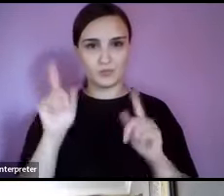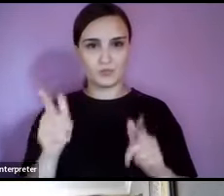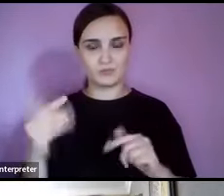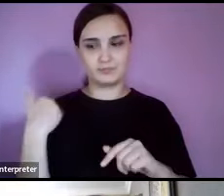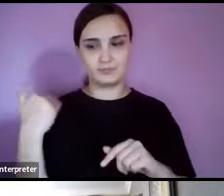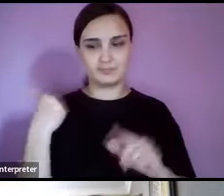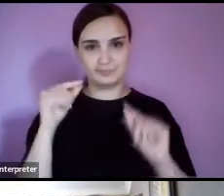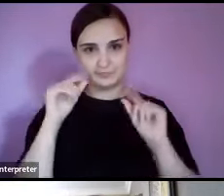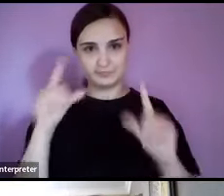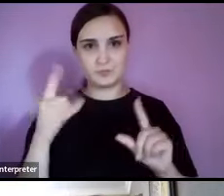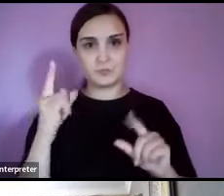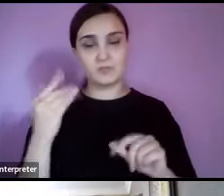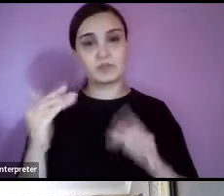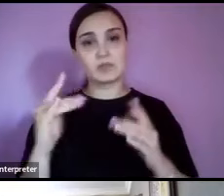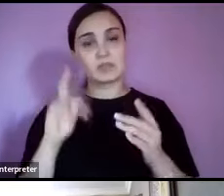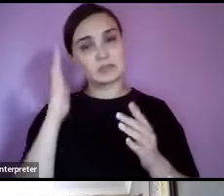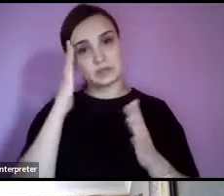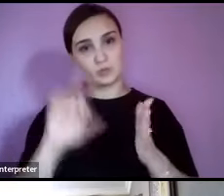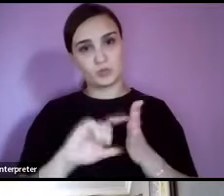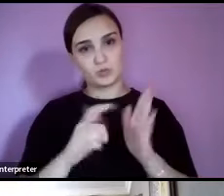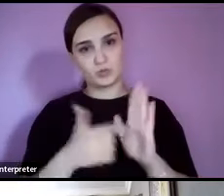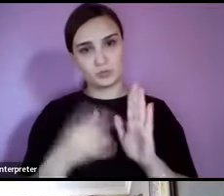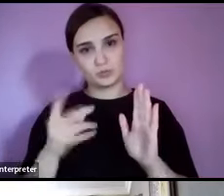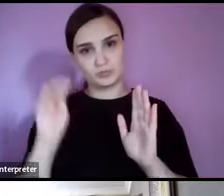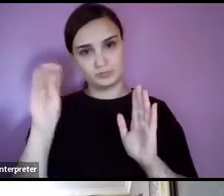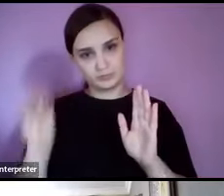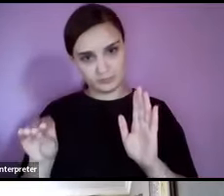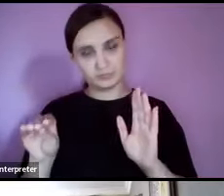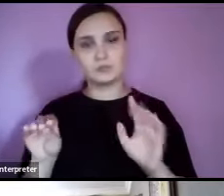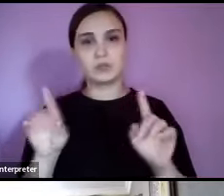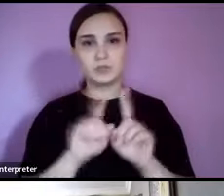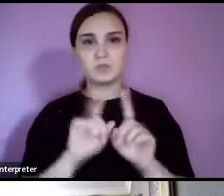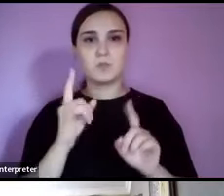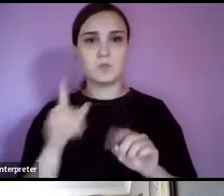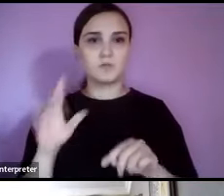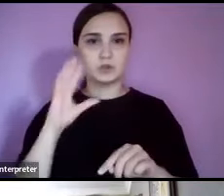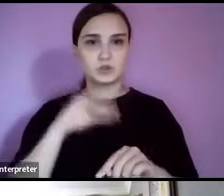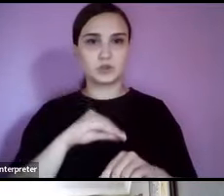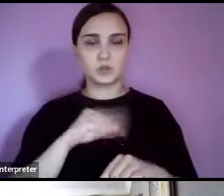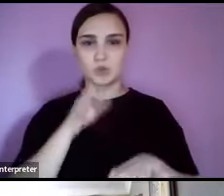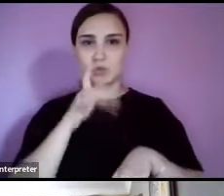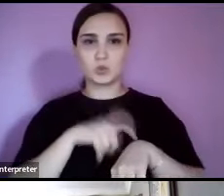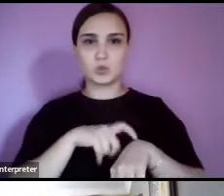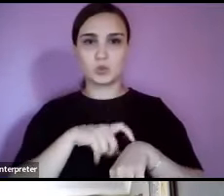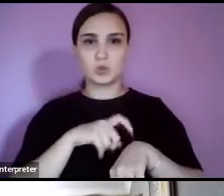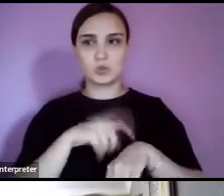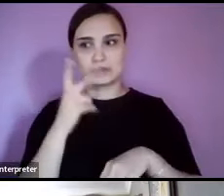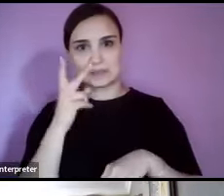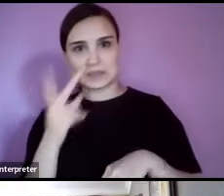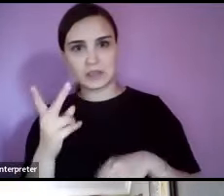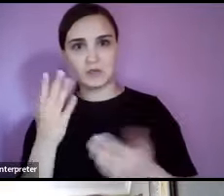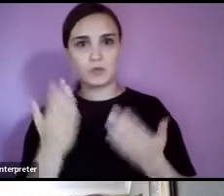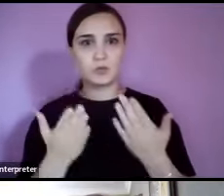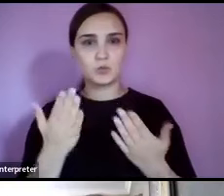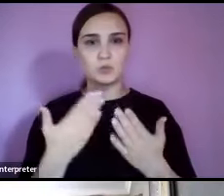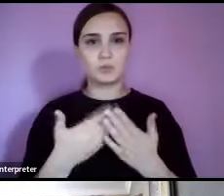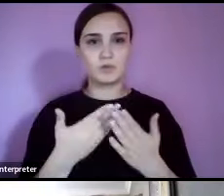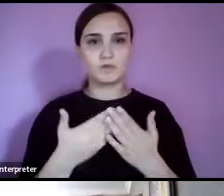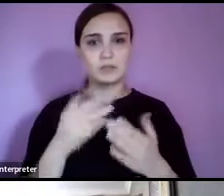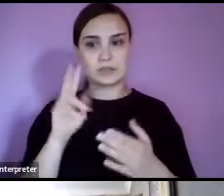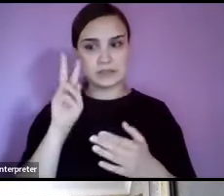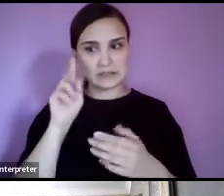ბავშვის საძინებელ ოთახში და ისე რომ ბავშვი აეძლოს ამ დროის დანახვა, თუ რა თქმა უნდა